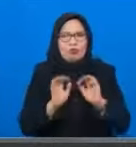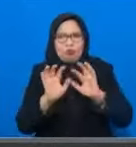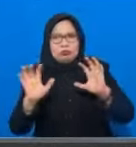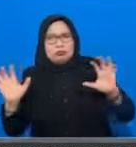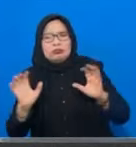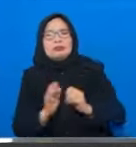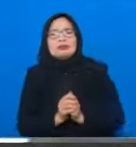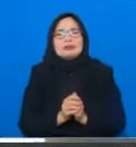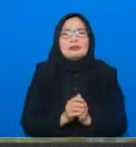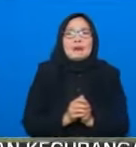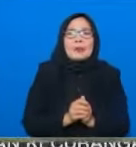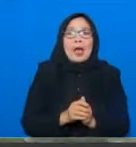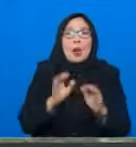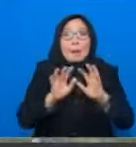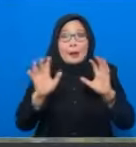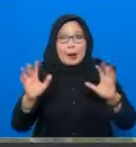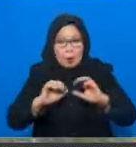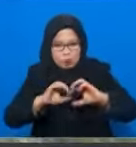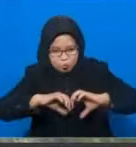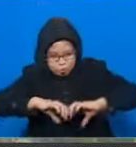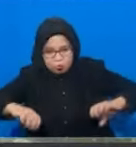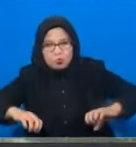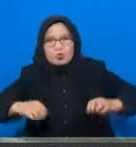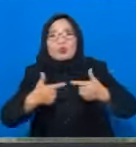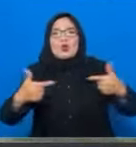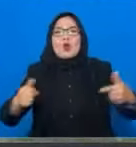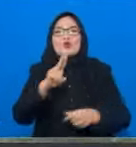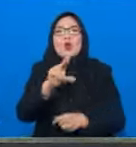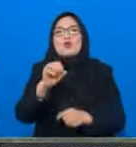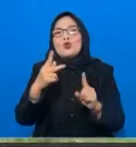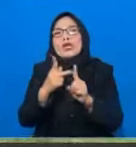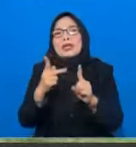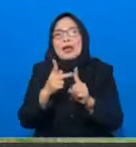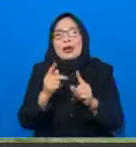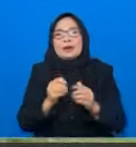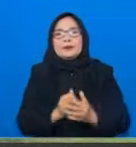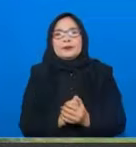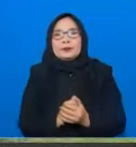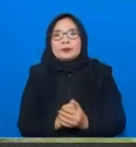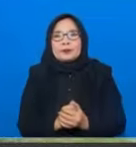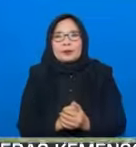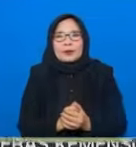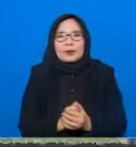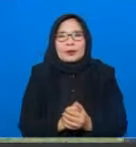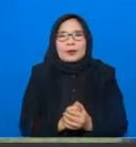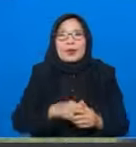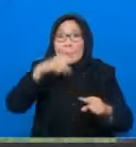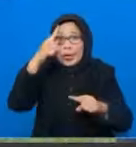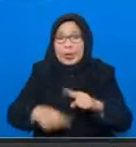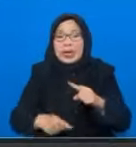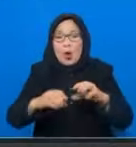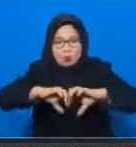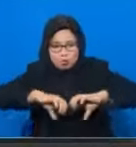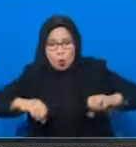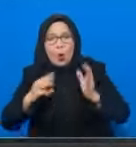Ada beragam jenis durian di kebun seluas 4 hektar ini, di antaranya durian cane, durian musangking, dan durian lokal.